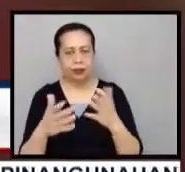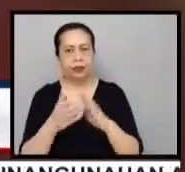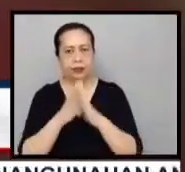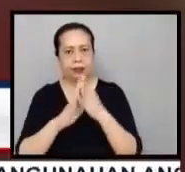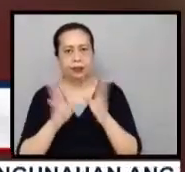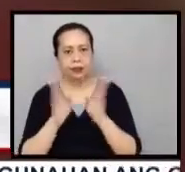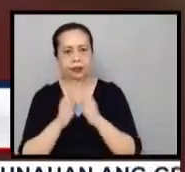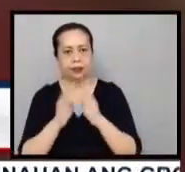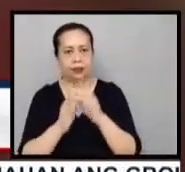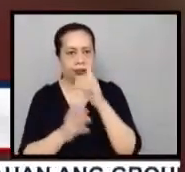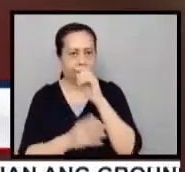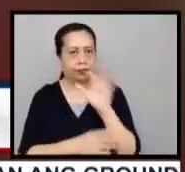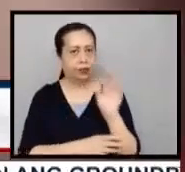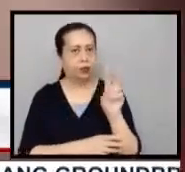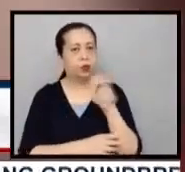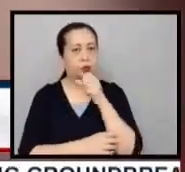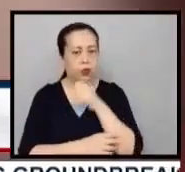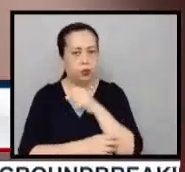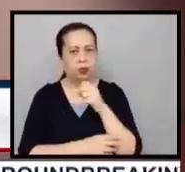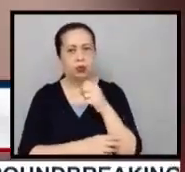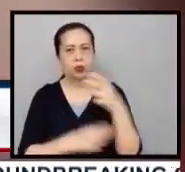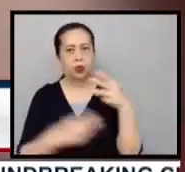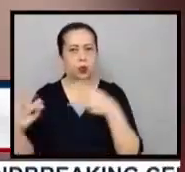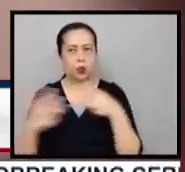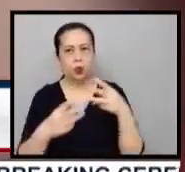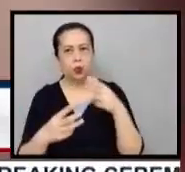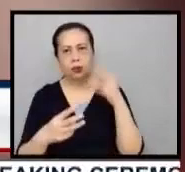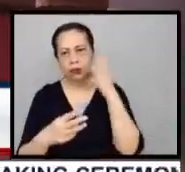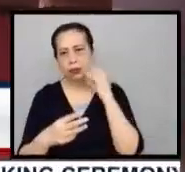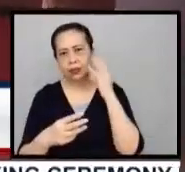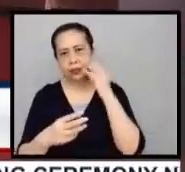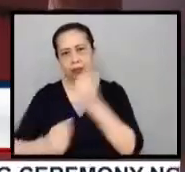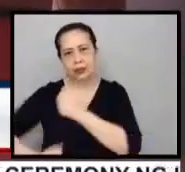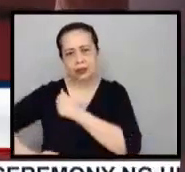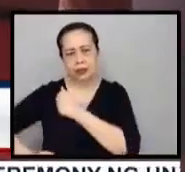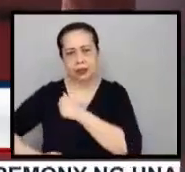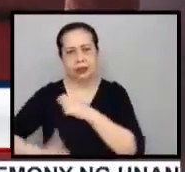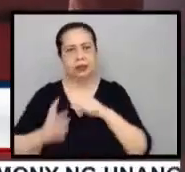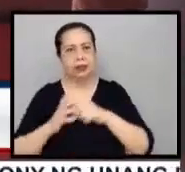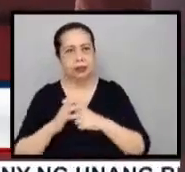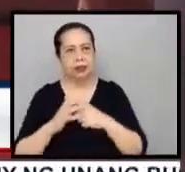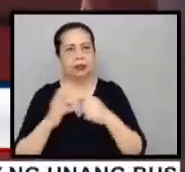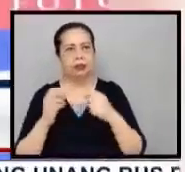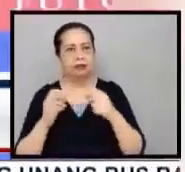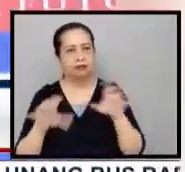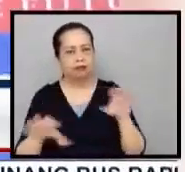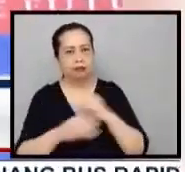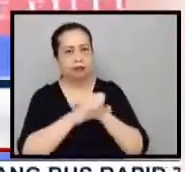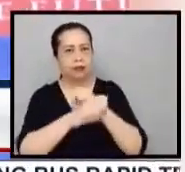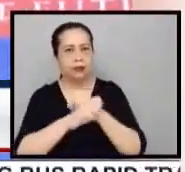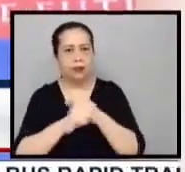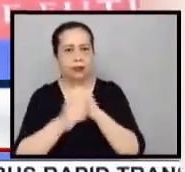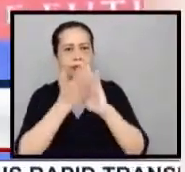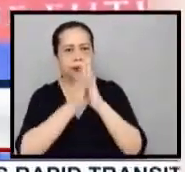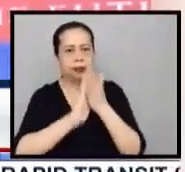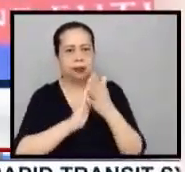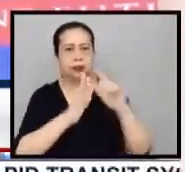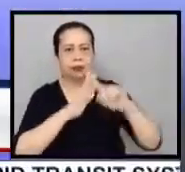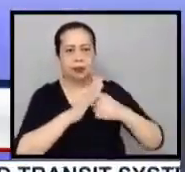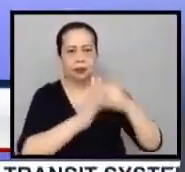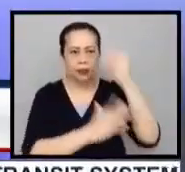war veteran, at dahil po sa kanyang experience sa gera, sinimulan niya ang kanyang movement sa kapayapaan starting in Korea. Pero ngayon, meron